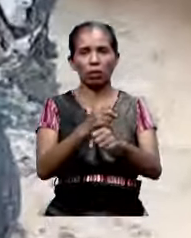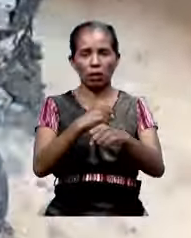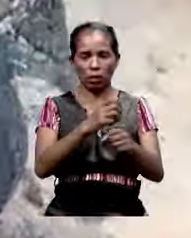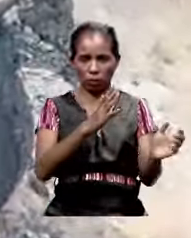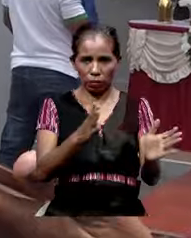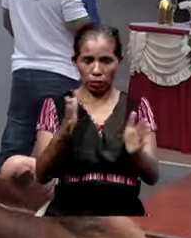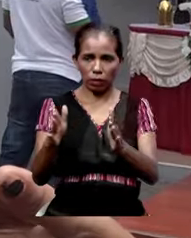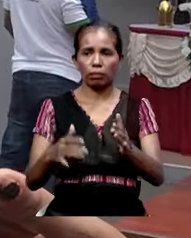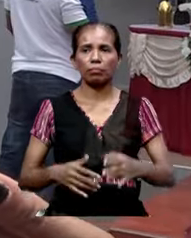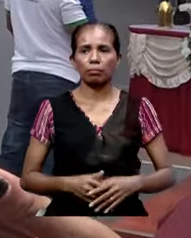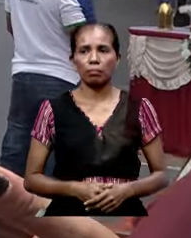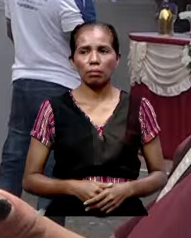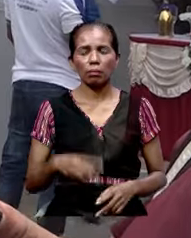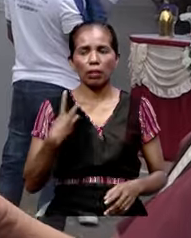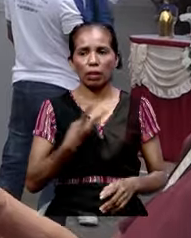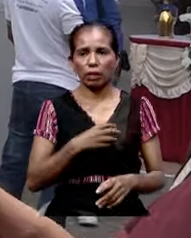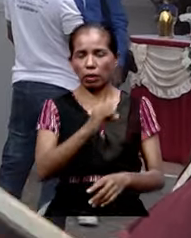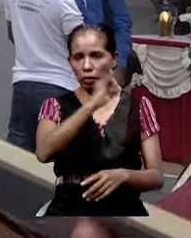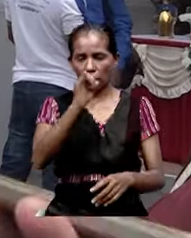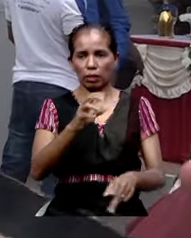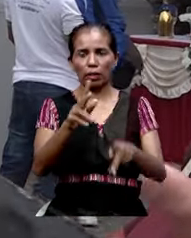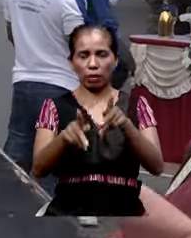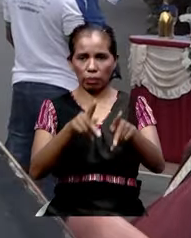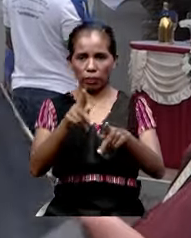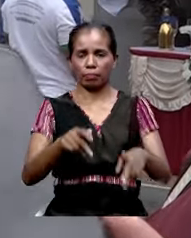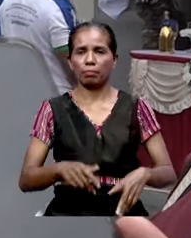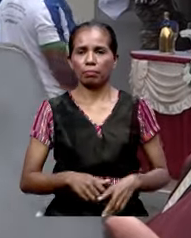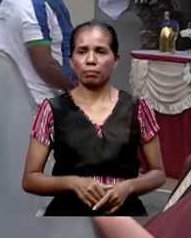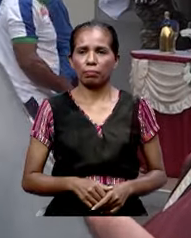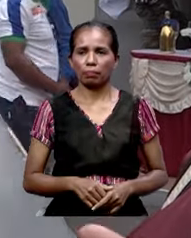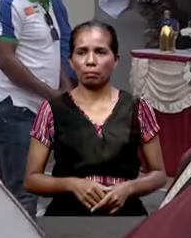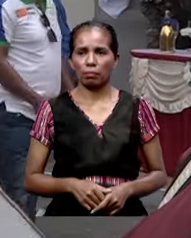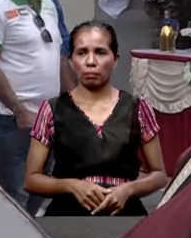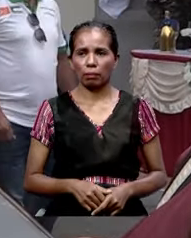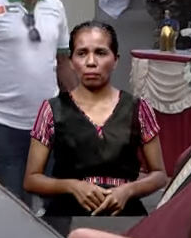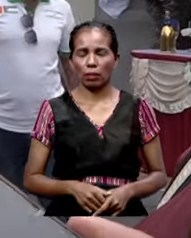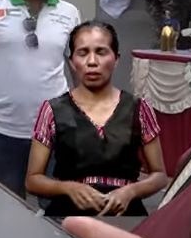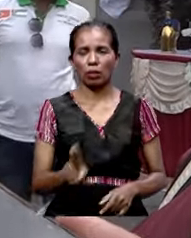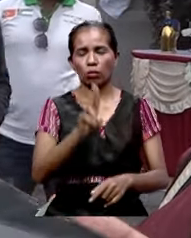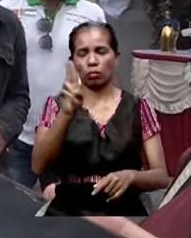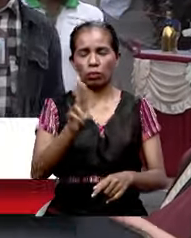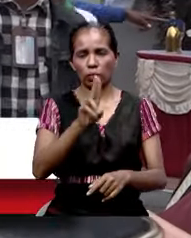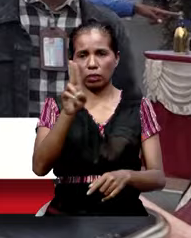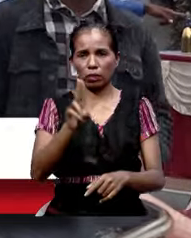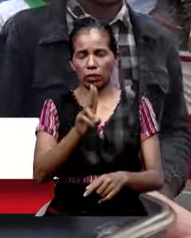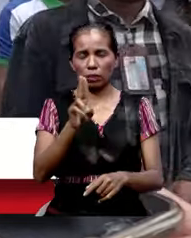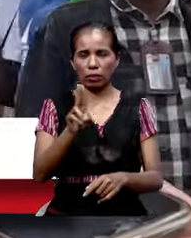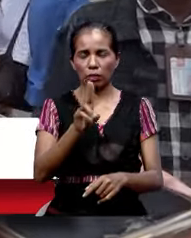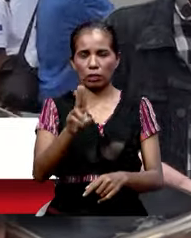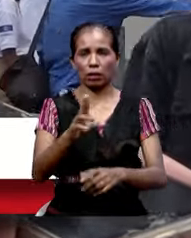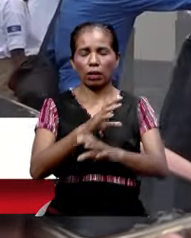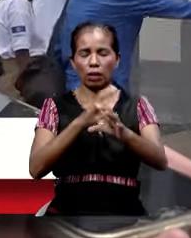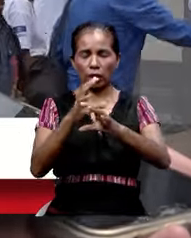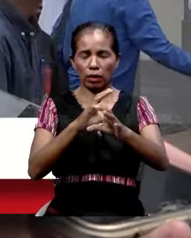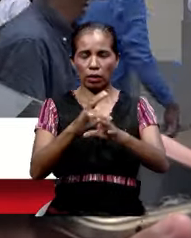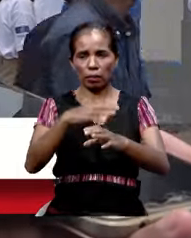proceso. Ite identifica un suspeito. Nebe maka uza kareta pickup